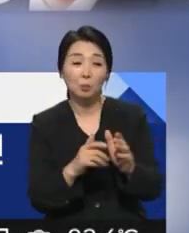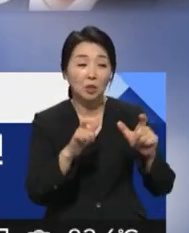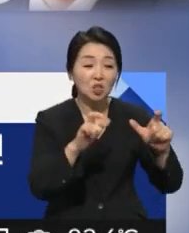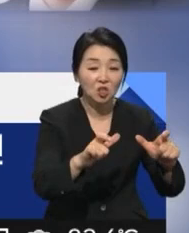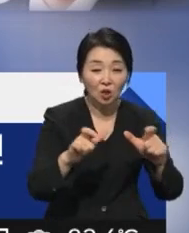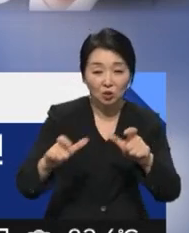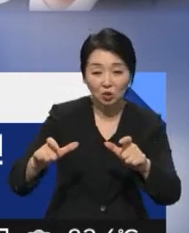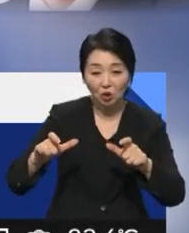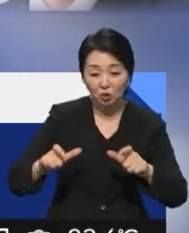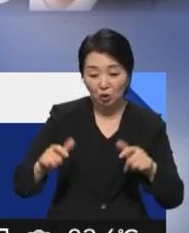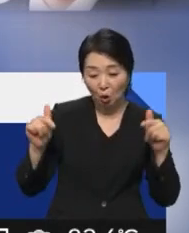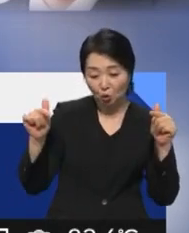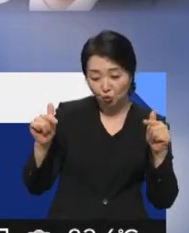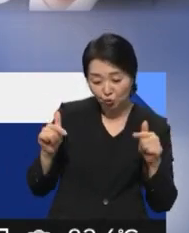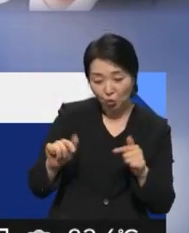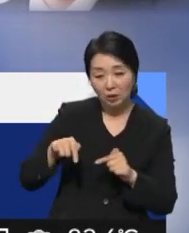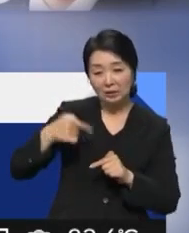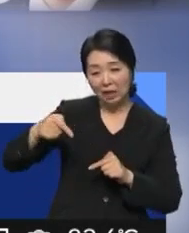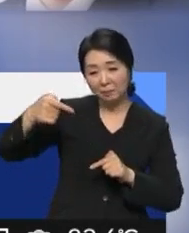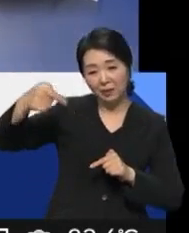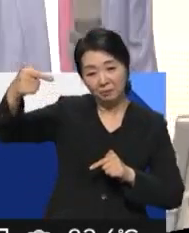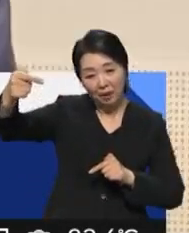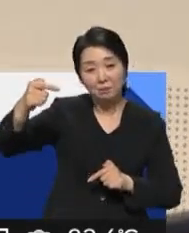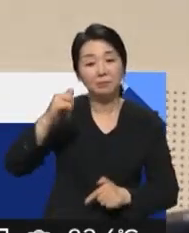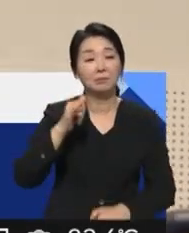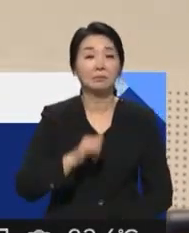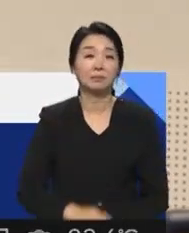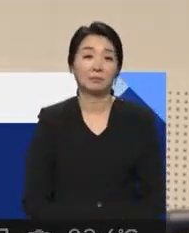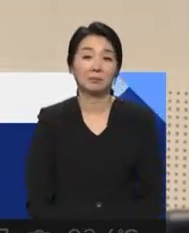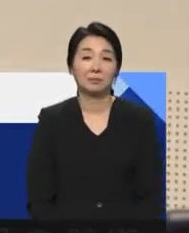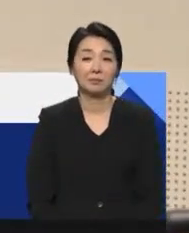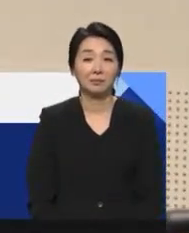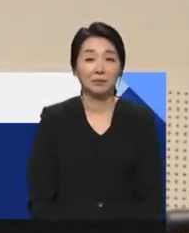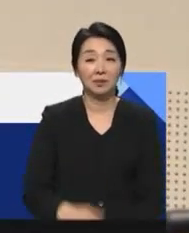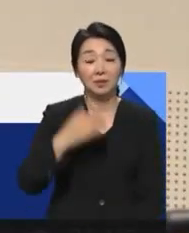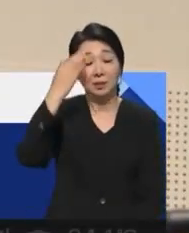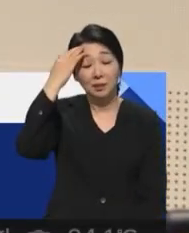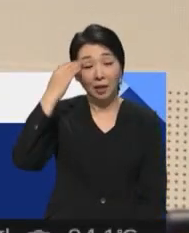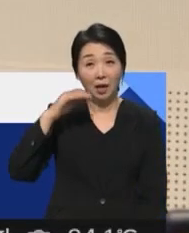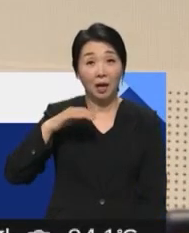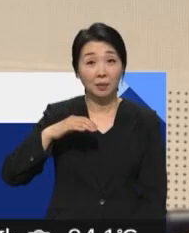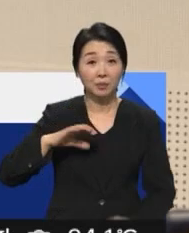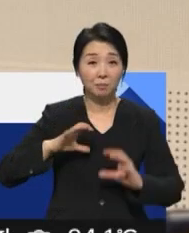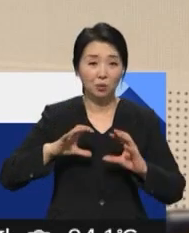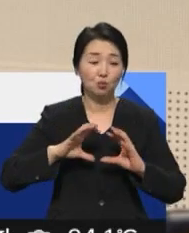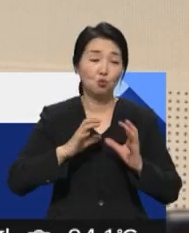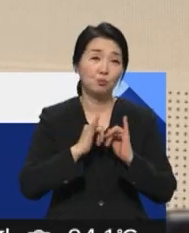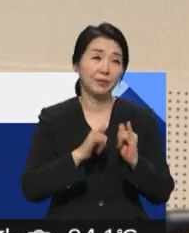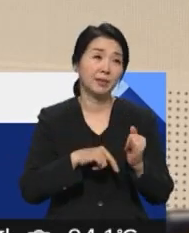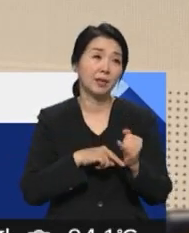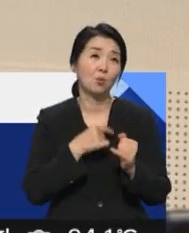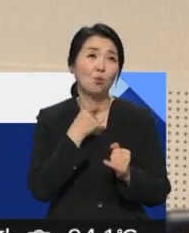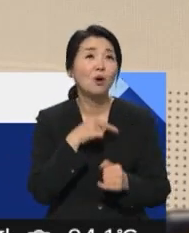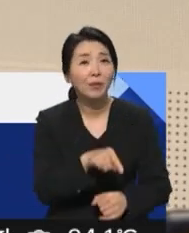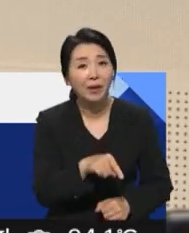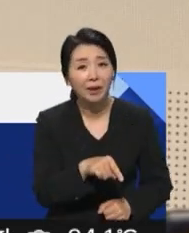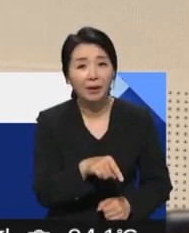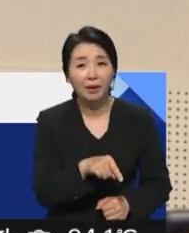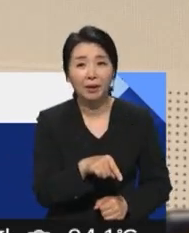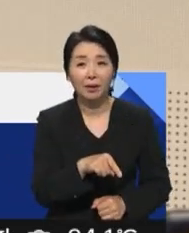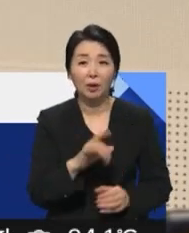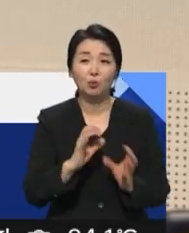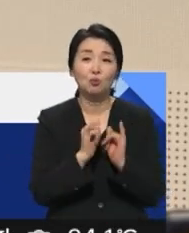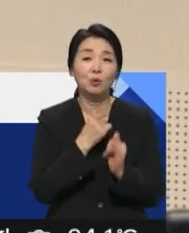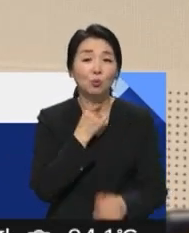조정, 이런 일들은 그 다음 순차적으로 이뤄질 수 있다. 우리 대한민국 국민들의 뜻입니다. 국민들의 바람이